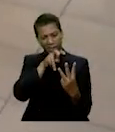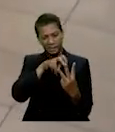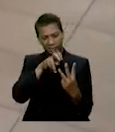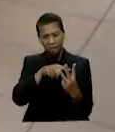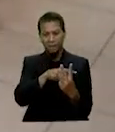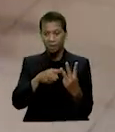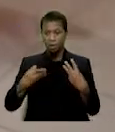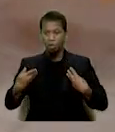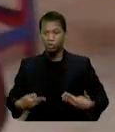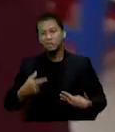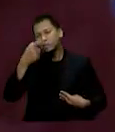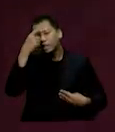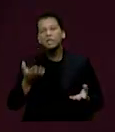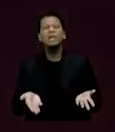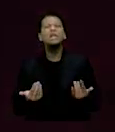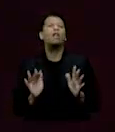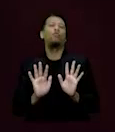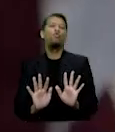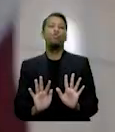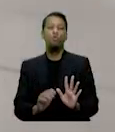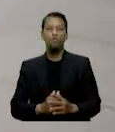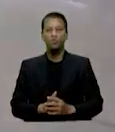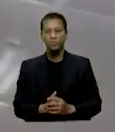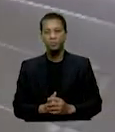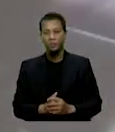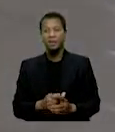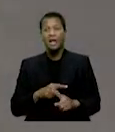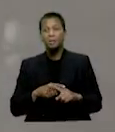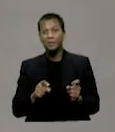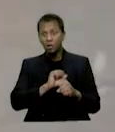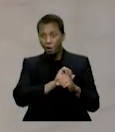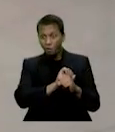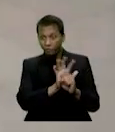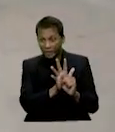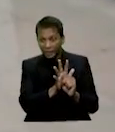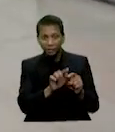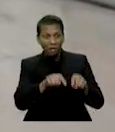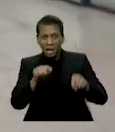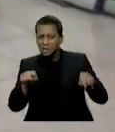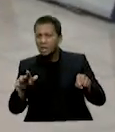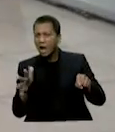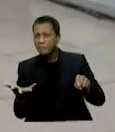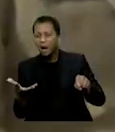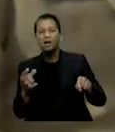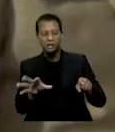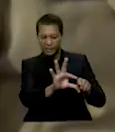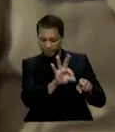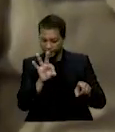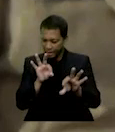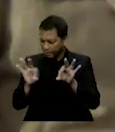ringan. Sementara mengenai jenis virusnya, sampai saat ini masih dalam pemantauan dan pemeriksaan.